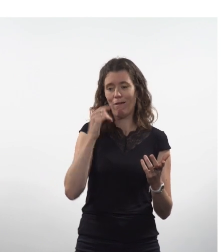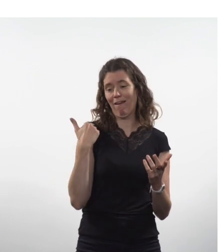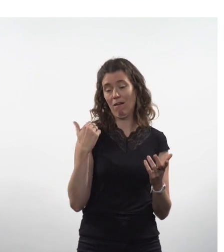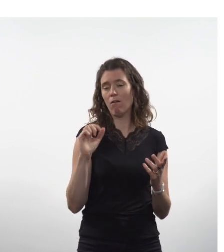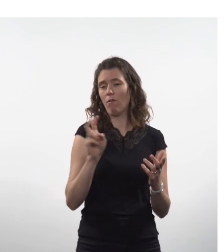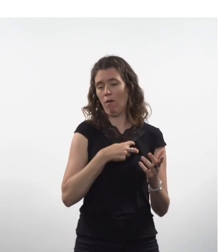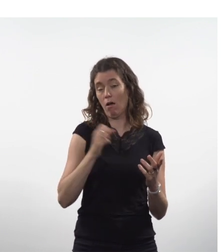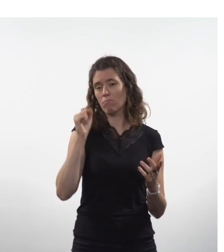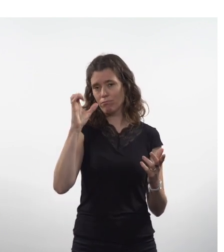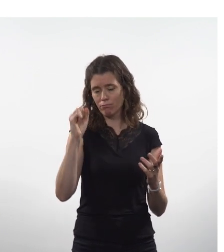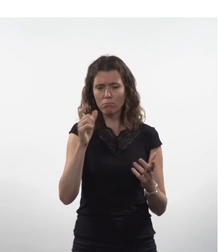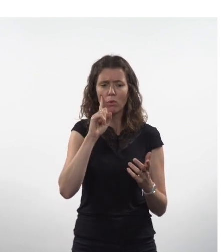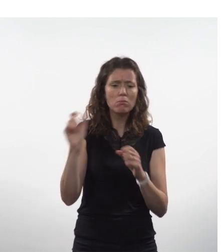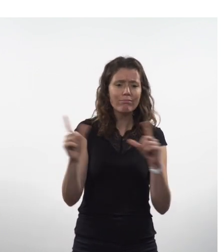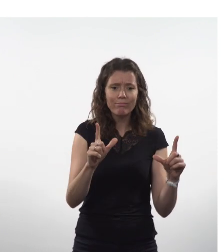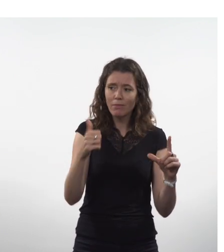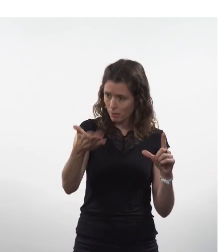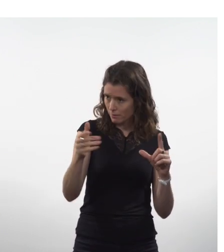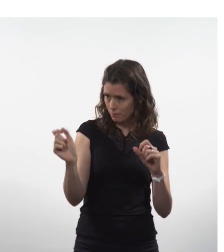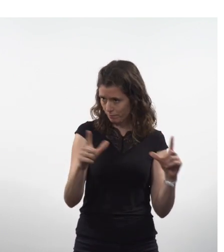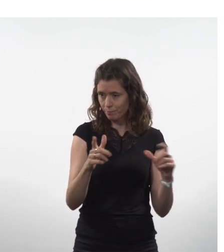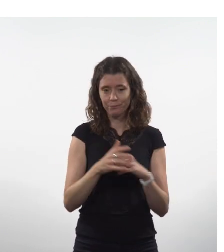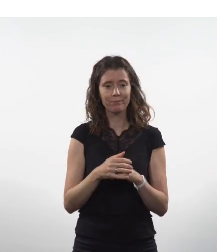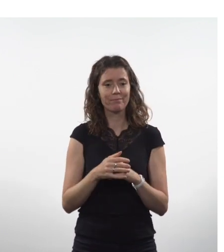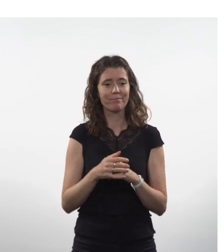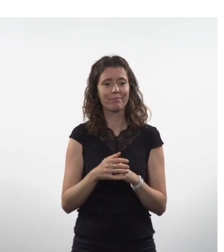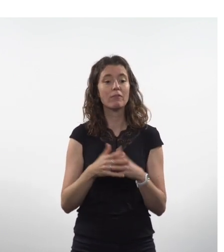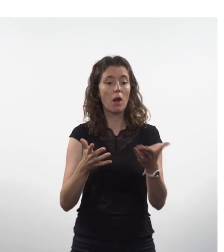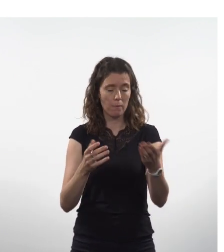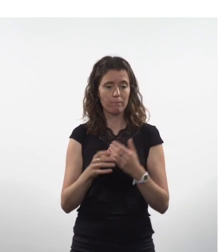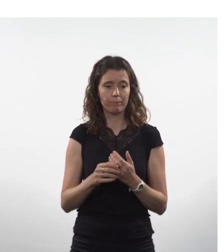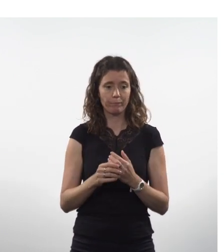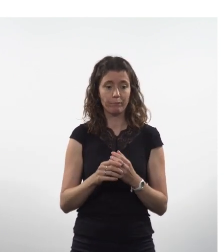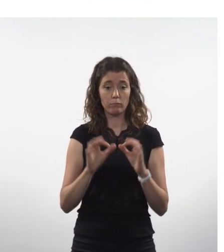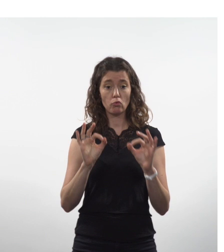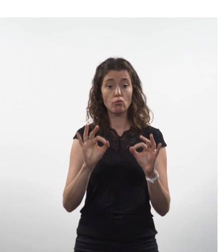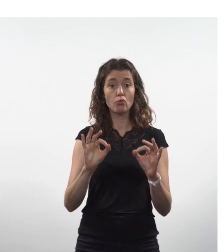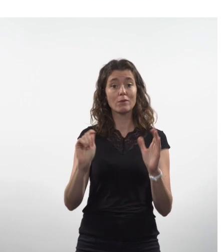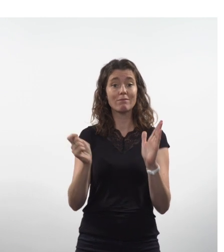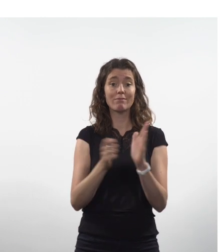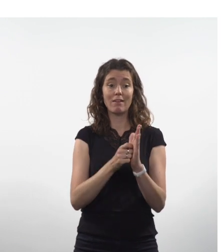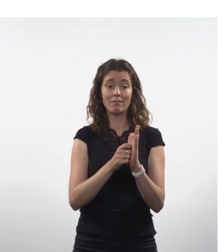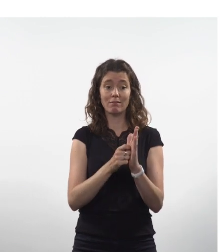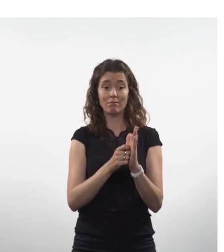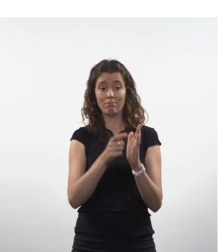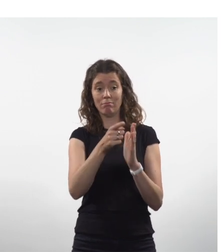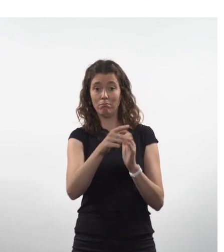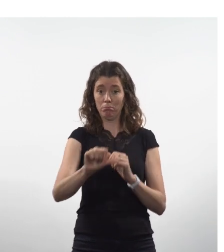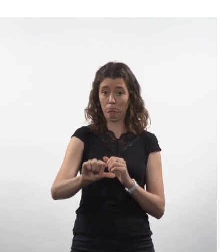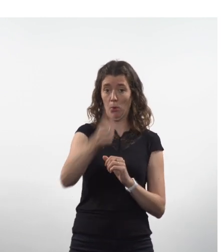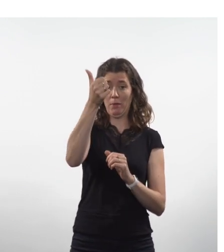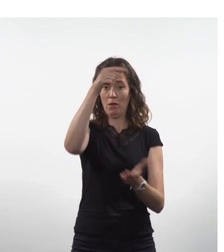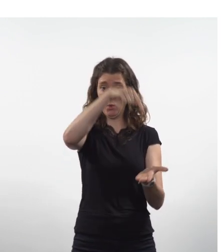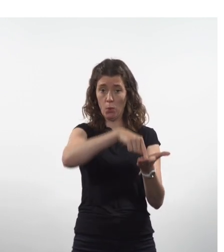c'est, diapo suivante, pardon. Voilà, c'est à l'occasion de la création du premier